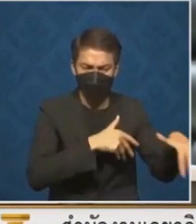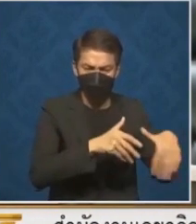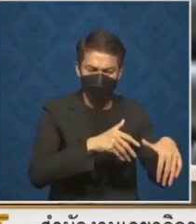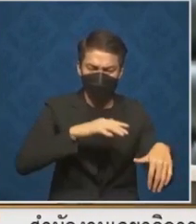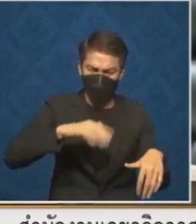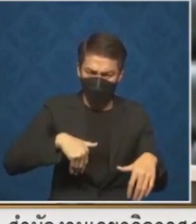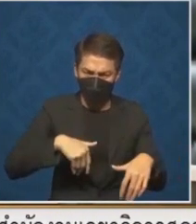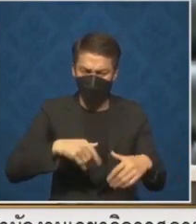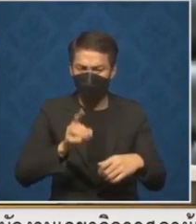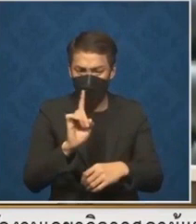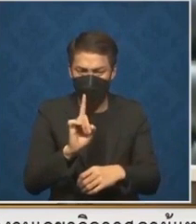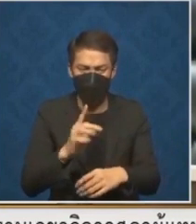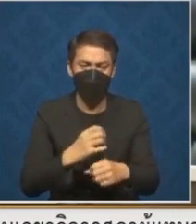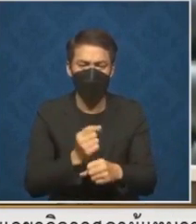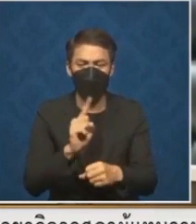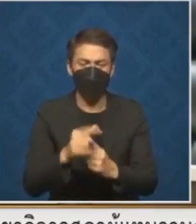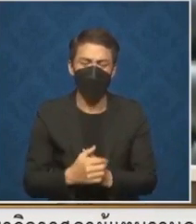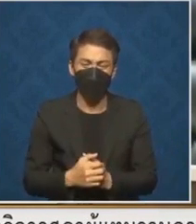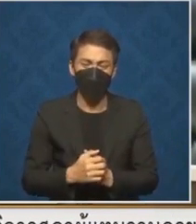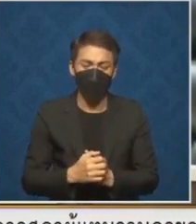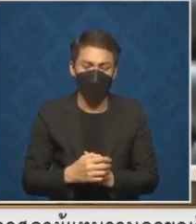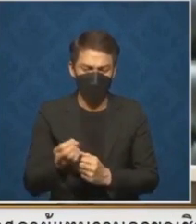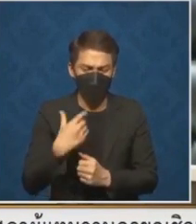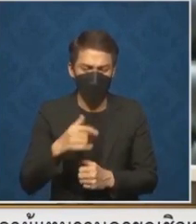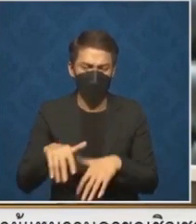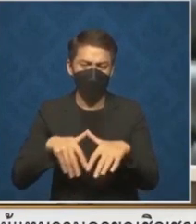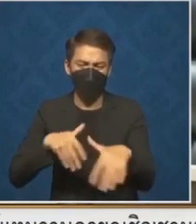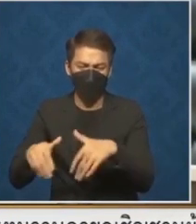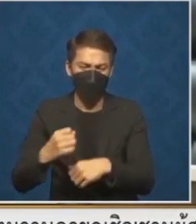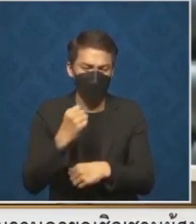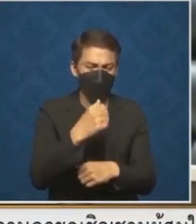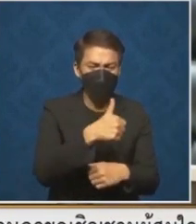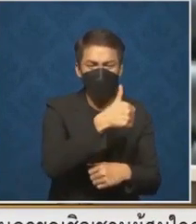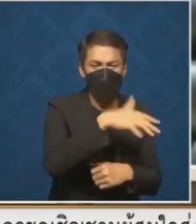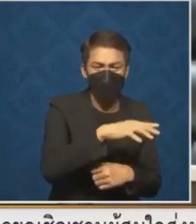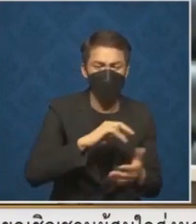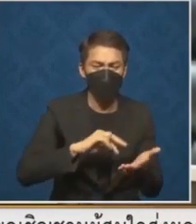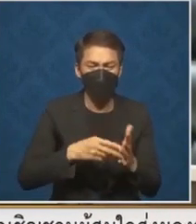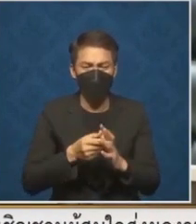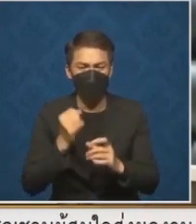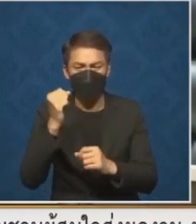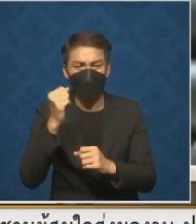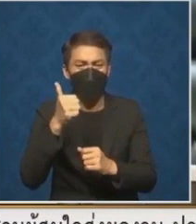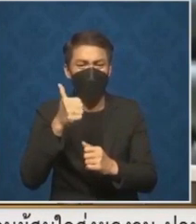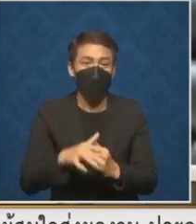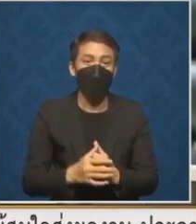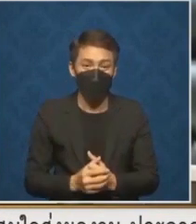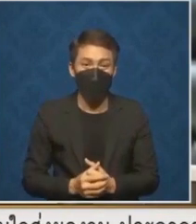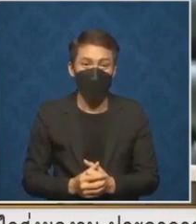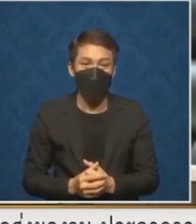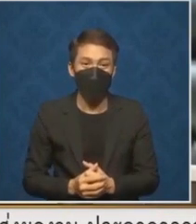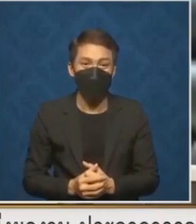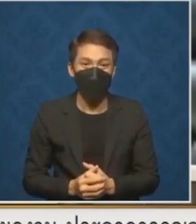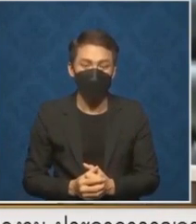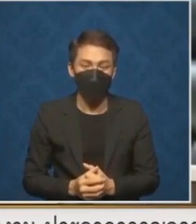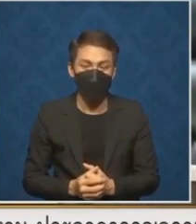ารจัจจจจดจจดดจจดจจดดจดดจจจจดดดดดจดดดด